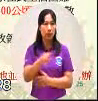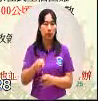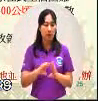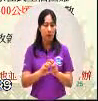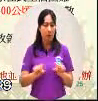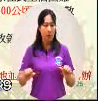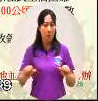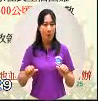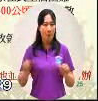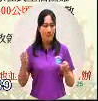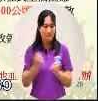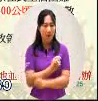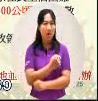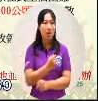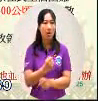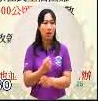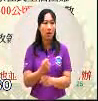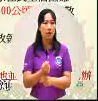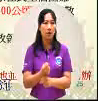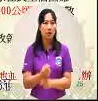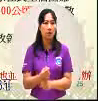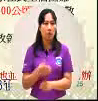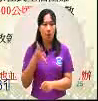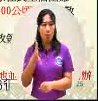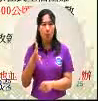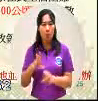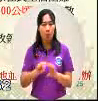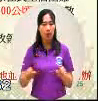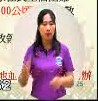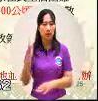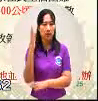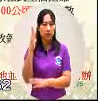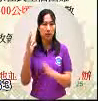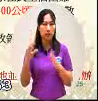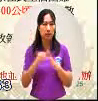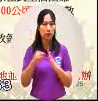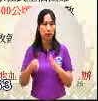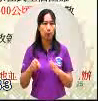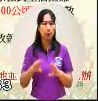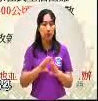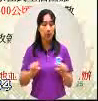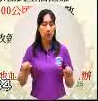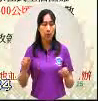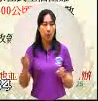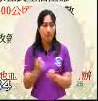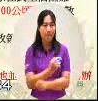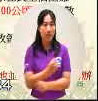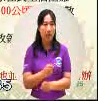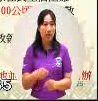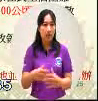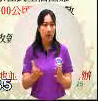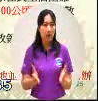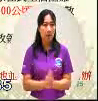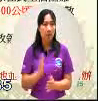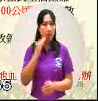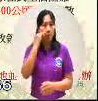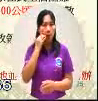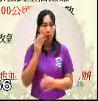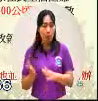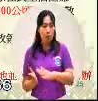流失。我想问一下地震局哈，流失的部分，如果说要复原的话，怎么复